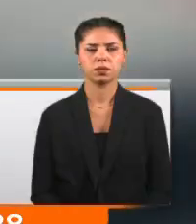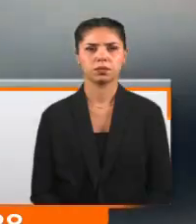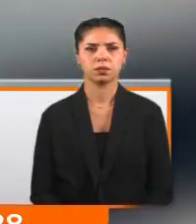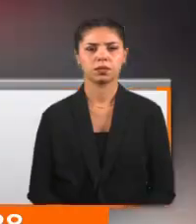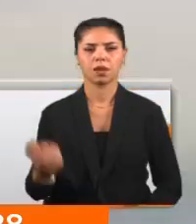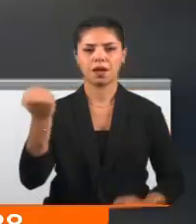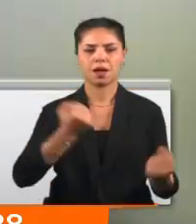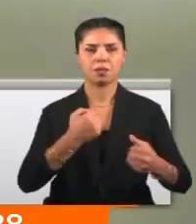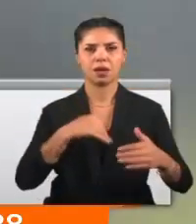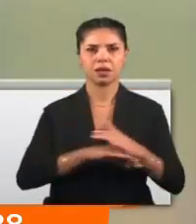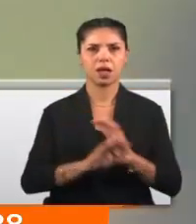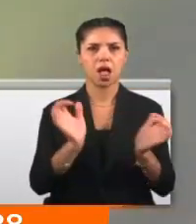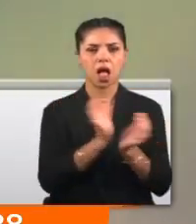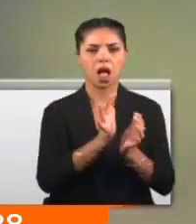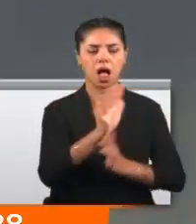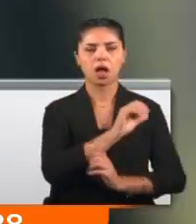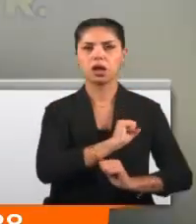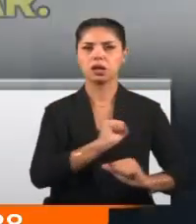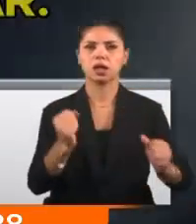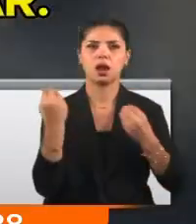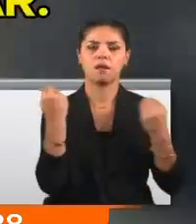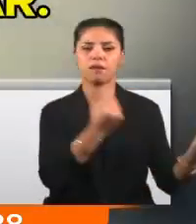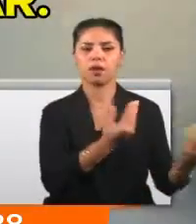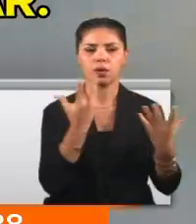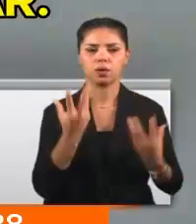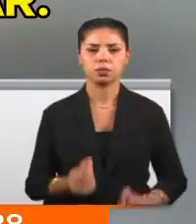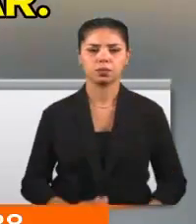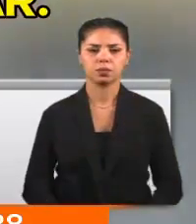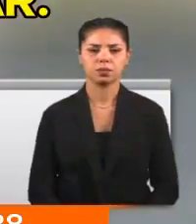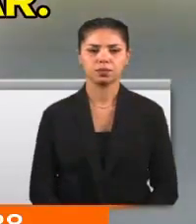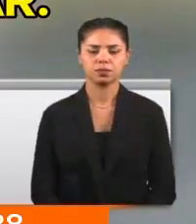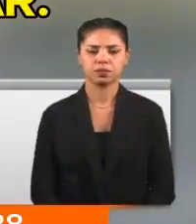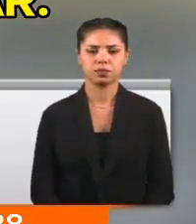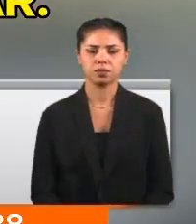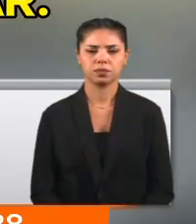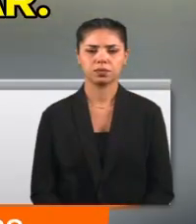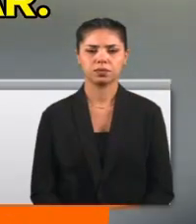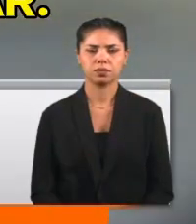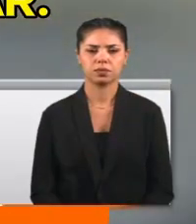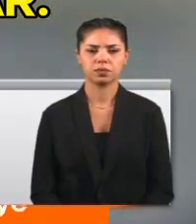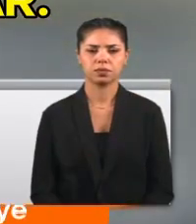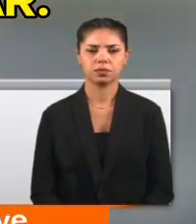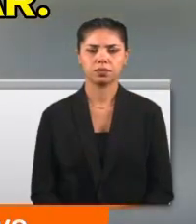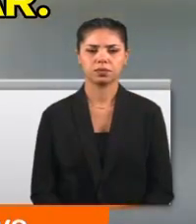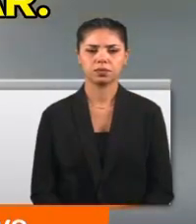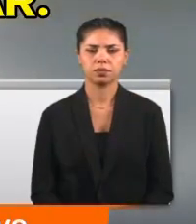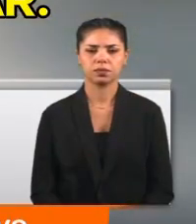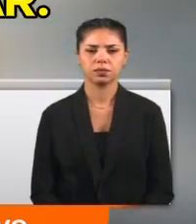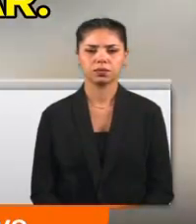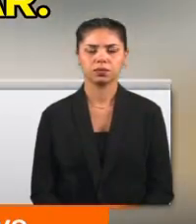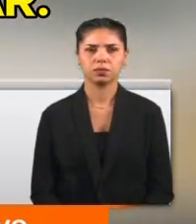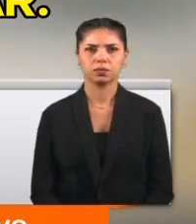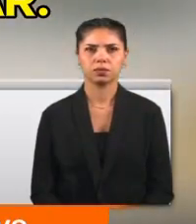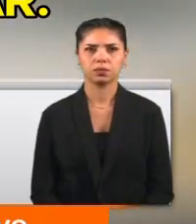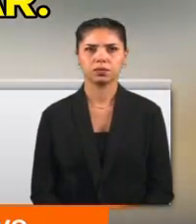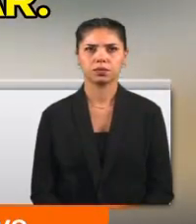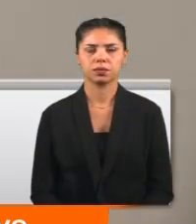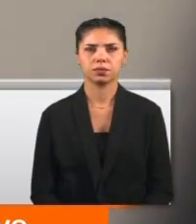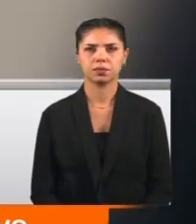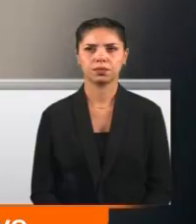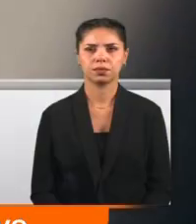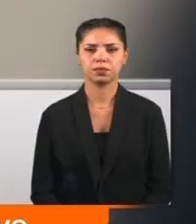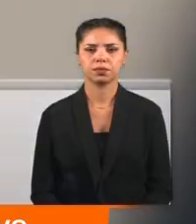Araçlarına sığınan aileye dehşeti yaşattılar. Abi şu an atlarla etrafını çevirdiler arabanın, bizi tehdit ediyorlar. Araçta çocuklar var,